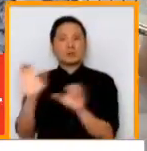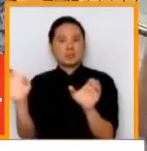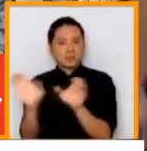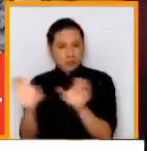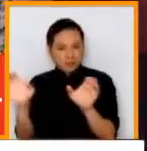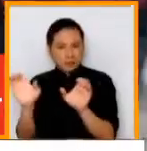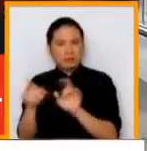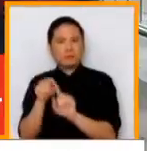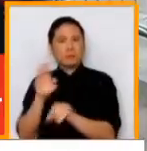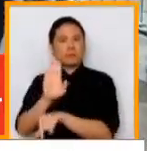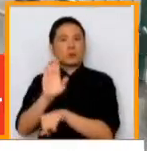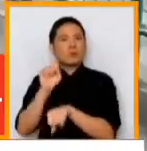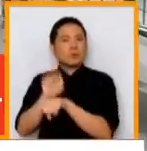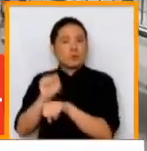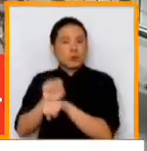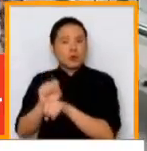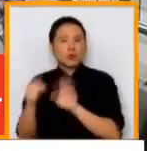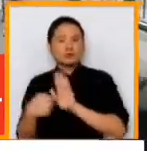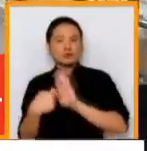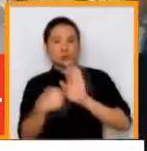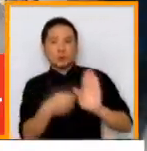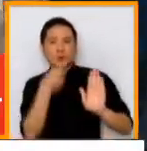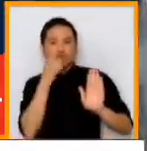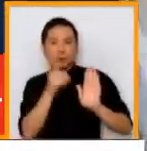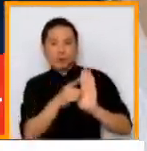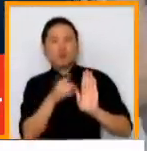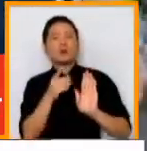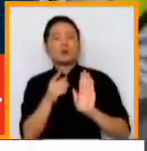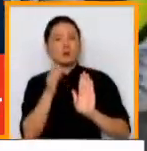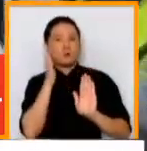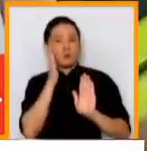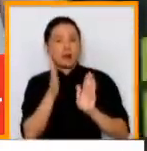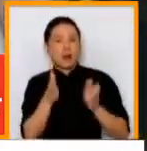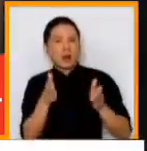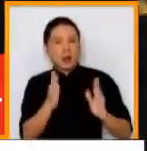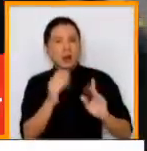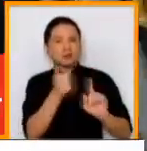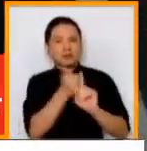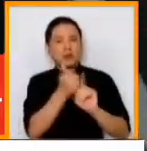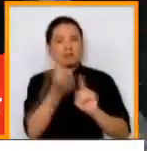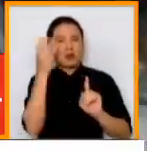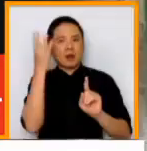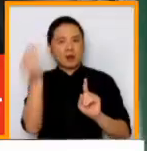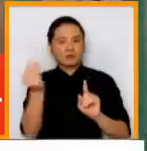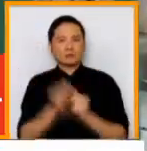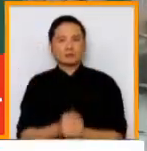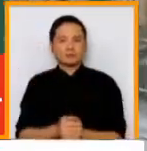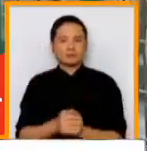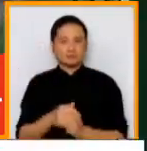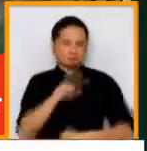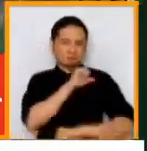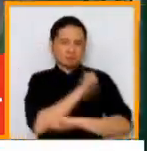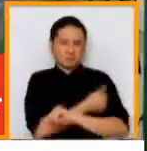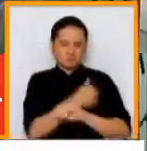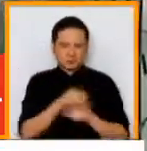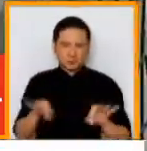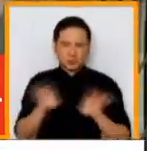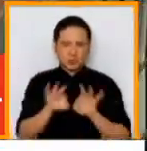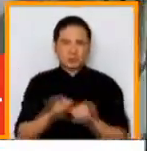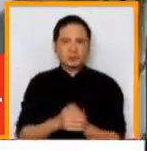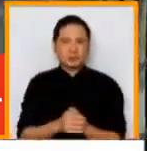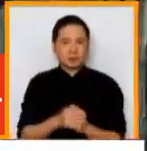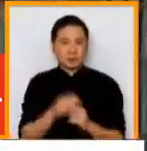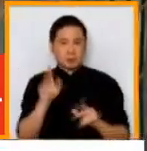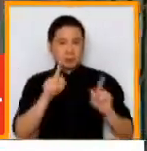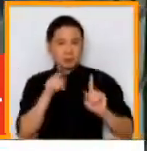sa establishmento na pinapayagang mag-operate ngayong ECQ. Sabi ng mga taga-IACT, ilan sa kanilang mga nasita, mga